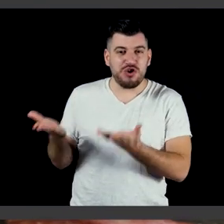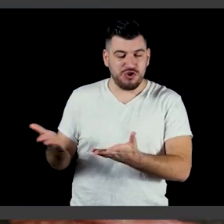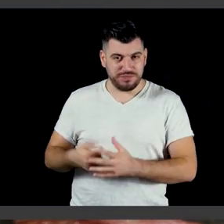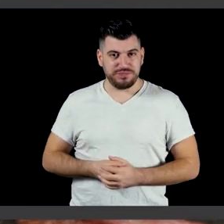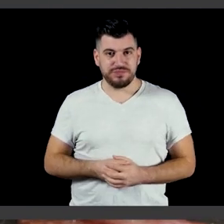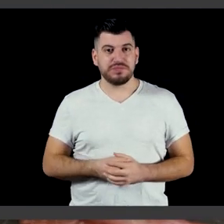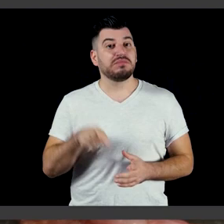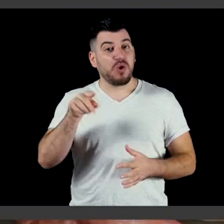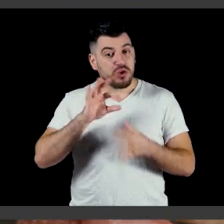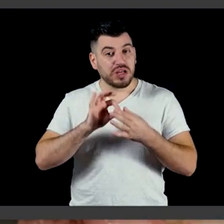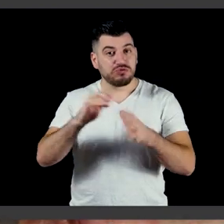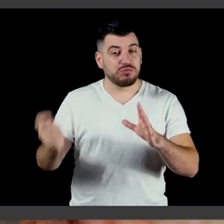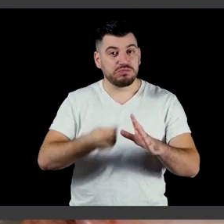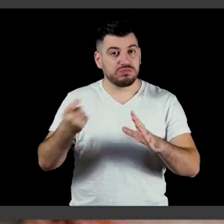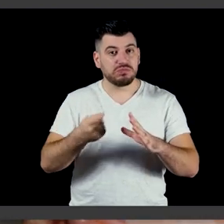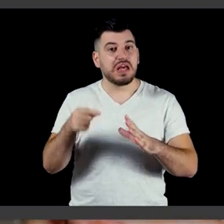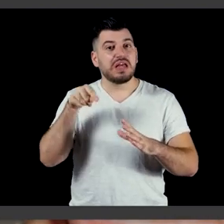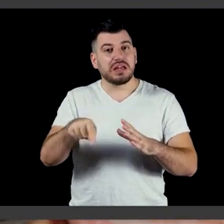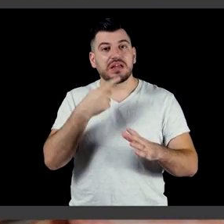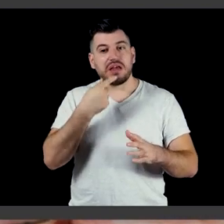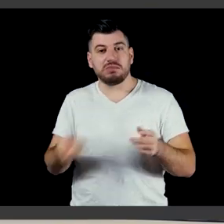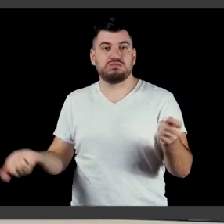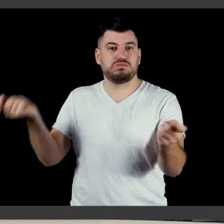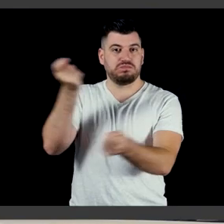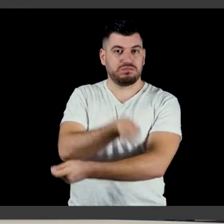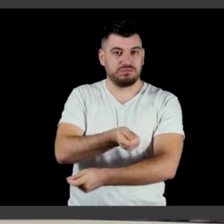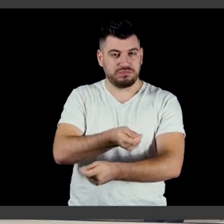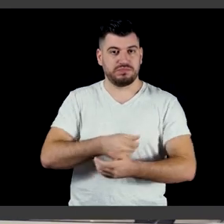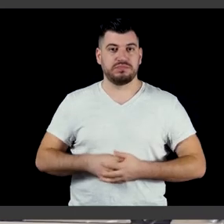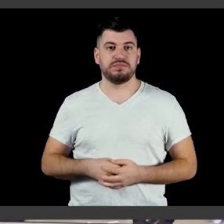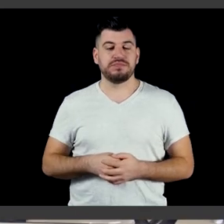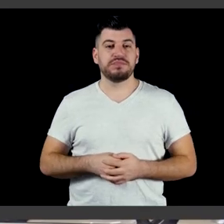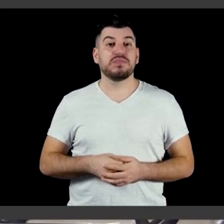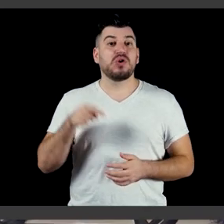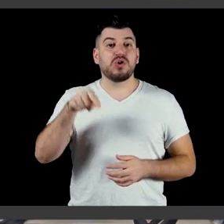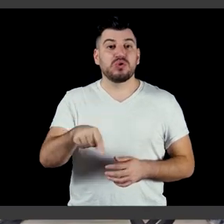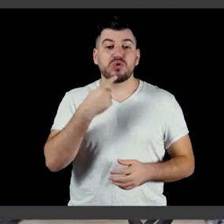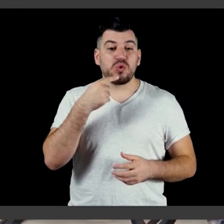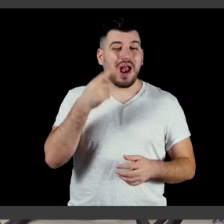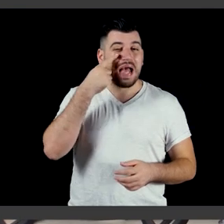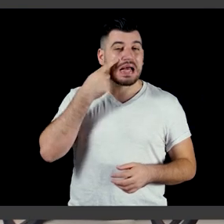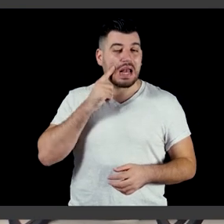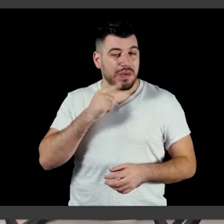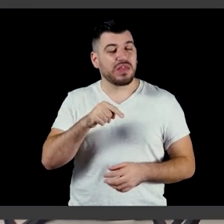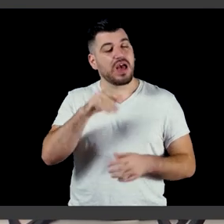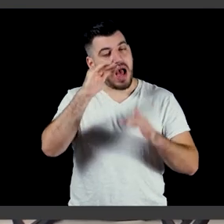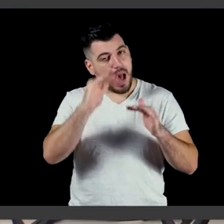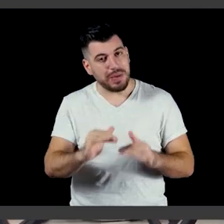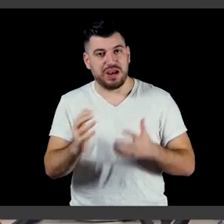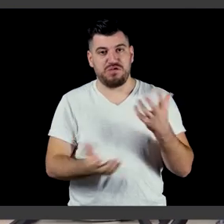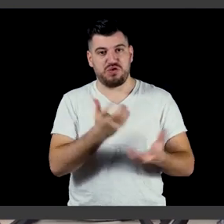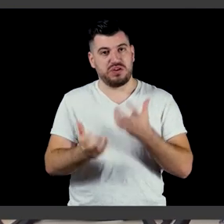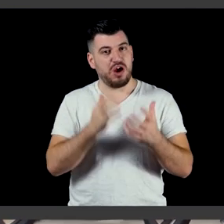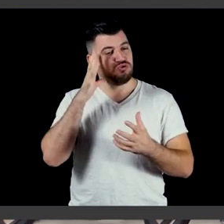Θα γίνει έτσι ωραίο και τραγανό. Συνεχίζω να ανακατεύω και αλλάζω τα τηγάνια μου. Τώρα πάει χαμηλή φωτιά